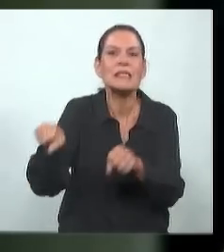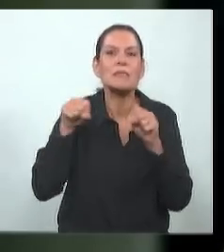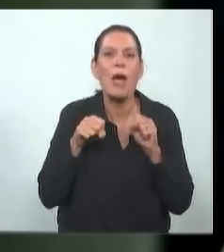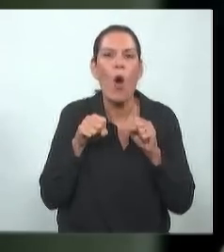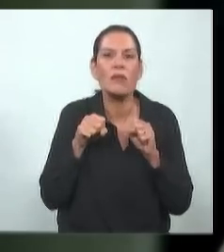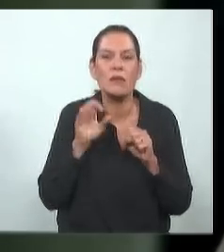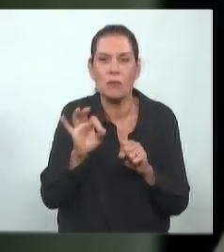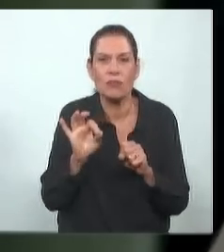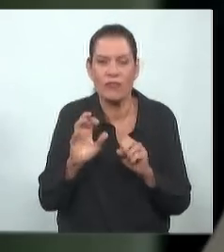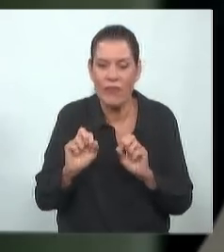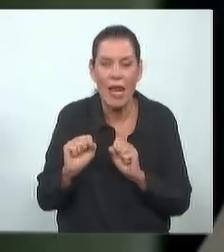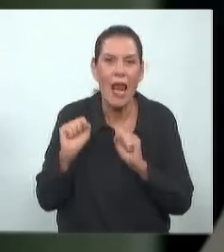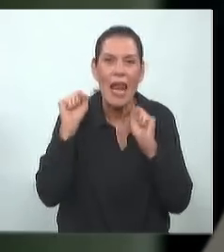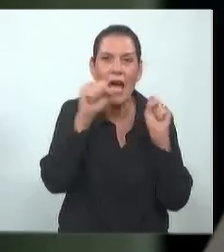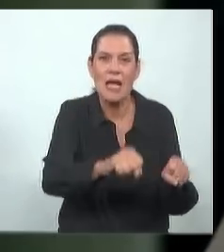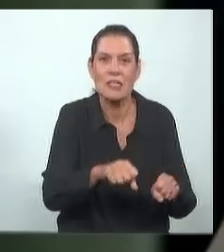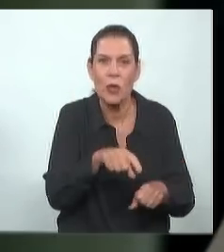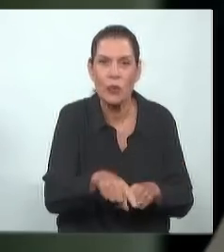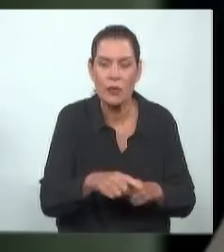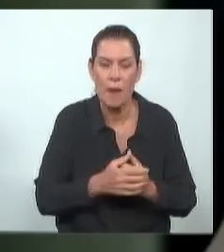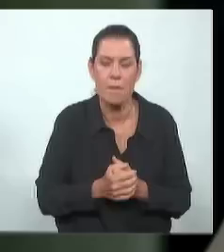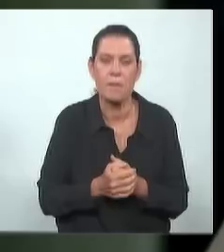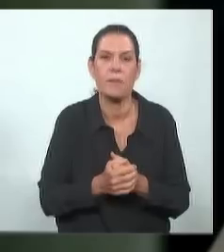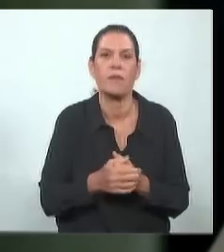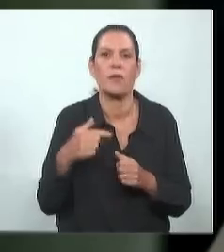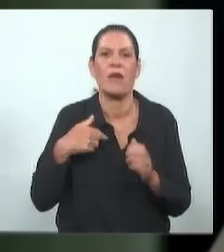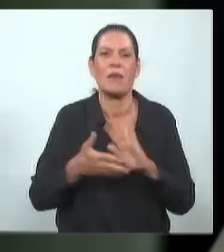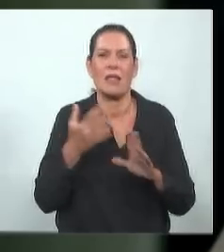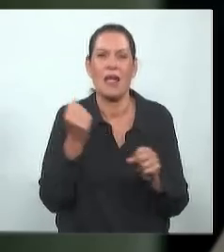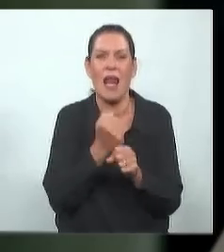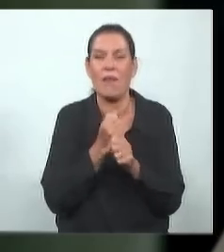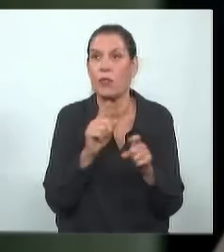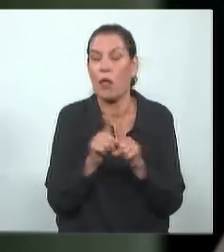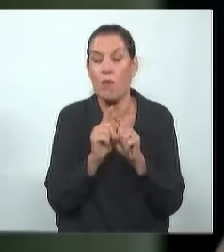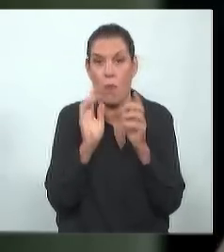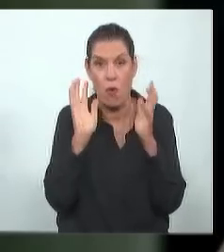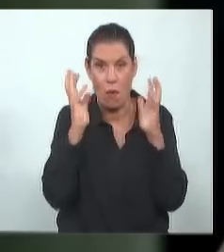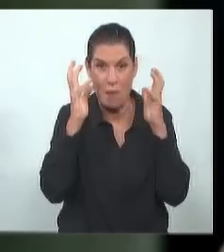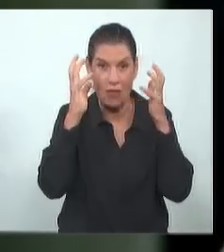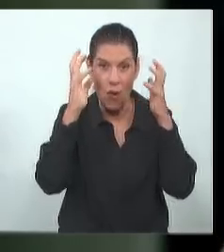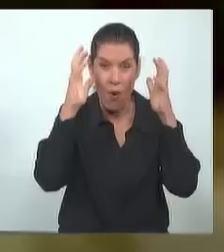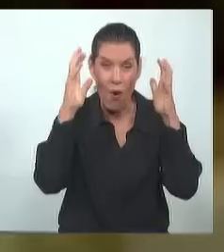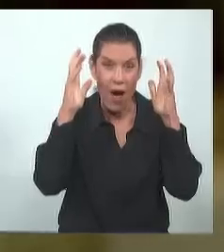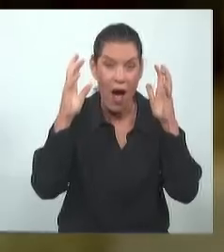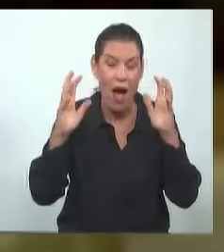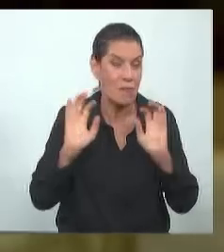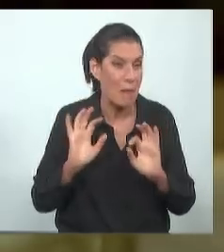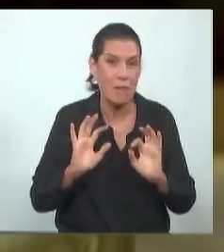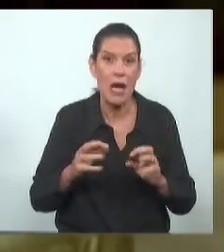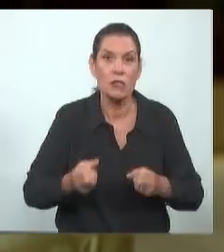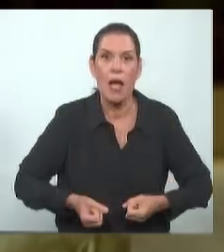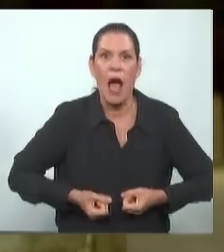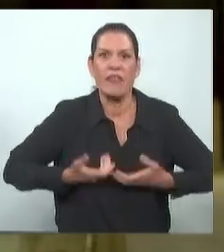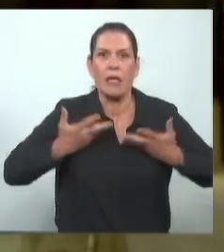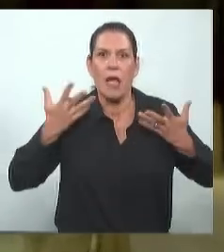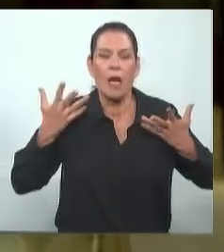לחסות אותן. ואני מתחיל לעבוד כמו מטורף, והאנדרלנין עובד לך שעות נוספות, אתה לא יודע מה זה לאכול,